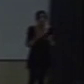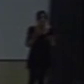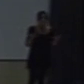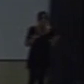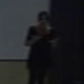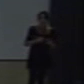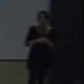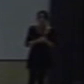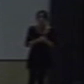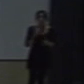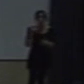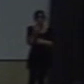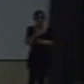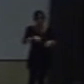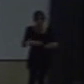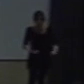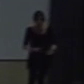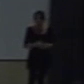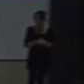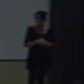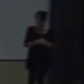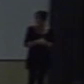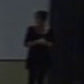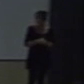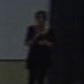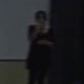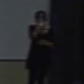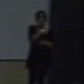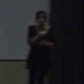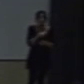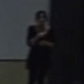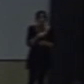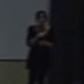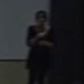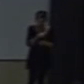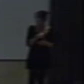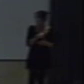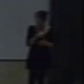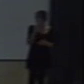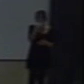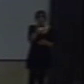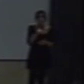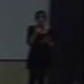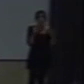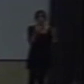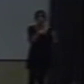els hem de recolzar ara, perquè el que no podem és permetre que els joves